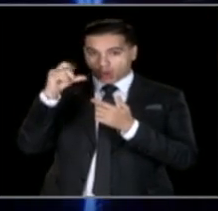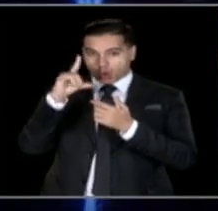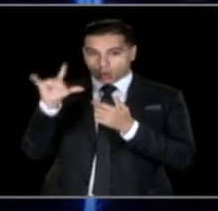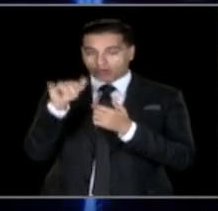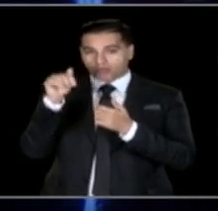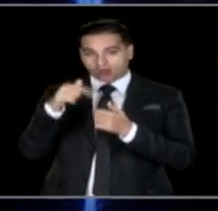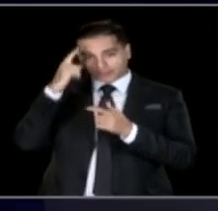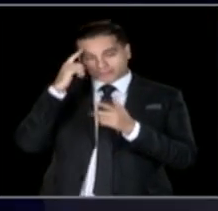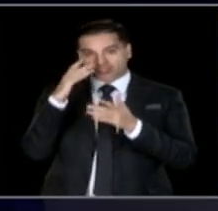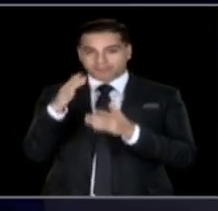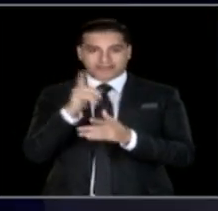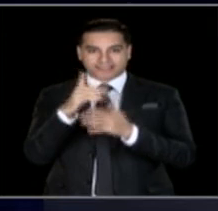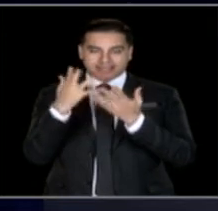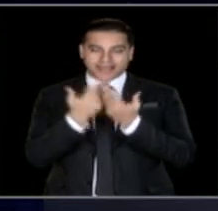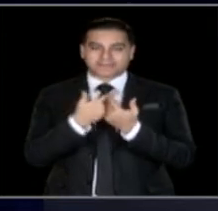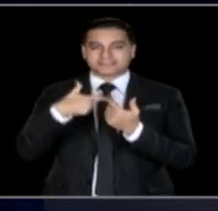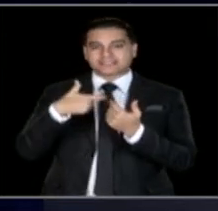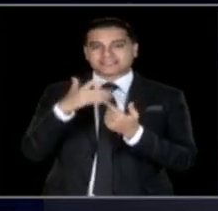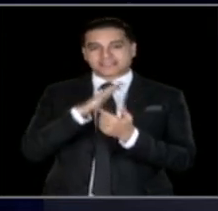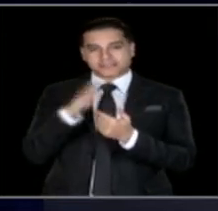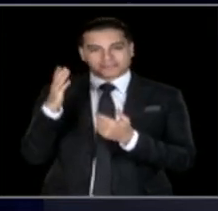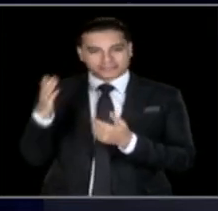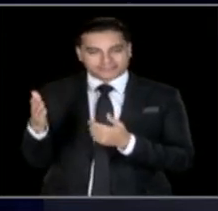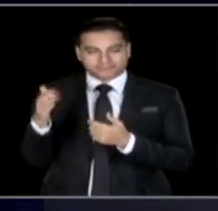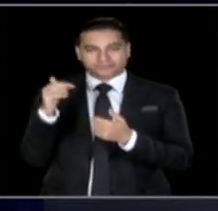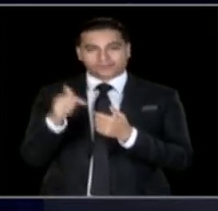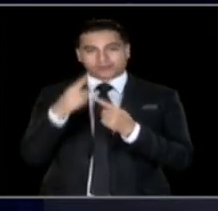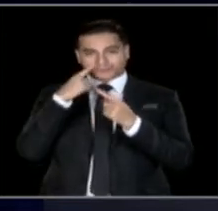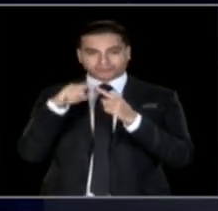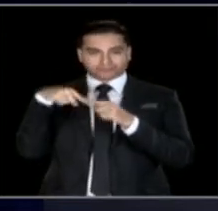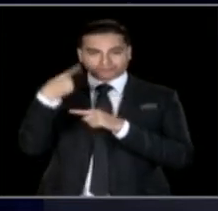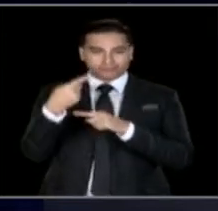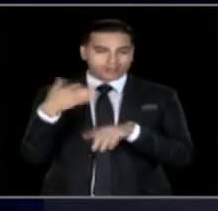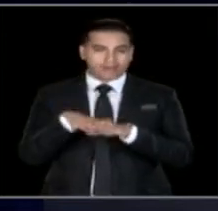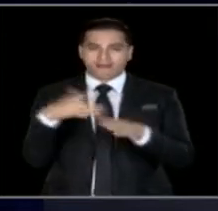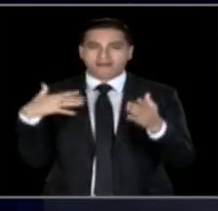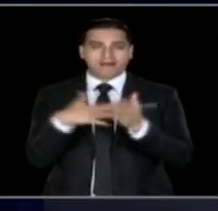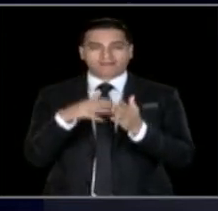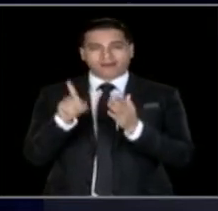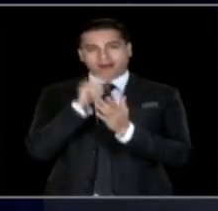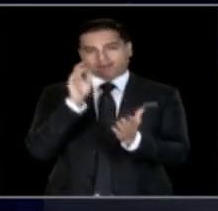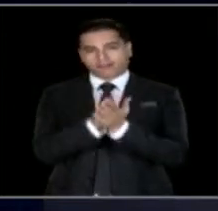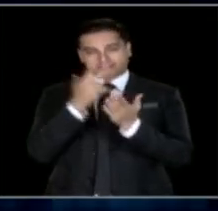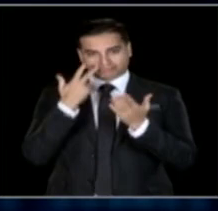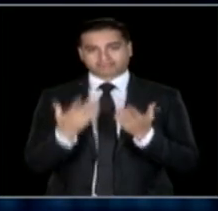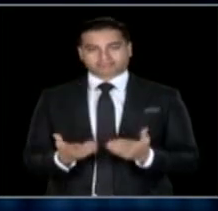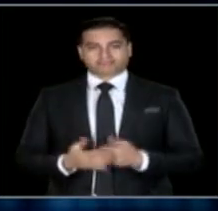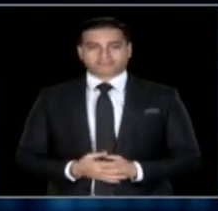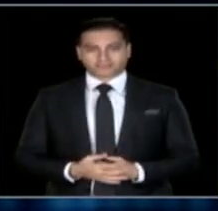مركزين معاهم 60 نقطة. ودلوقتي مع آخر فقرة، فقرة عجلة الحظ.